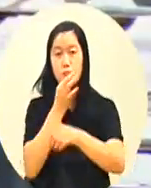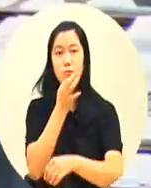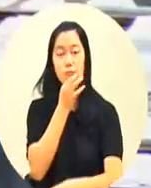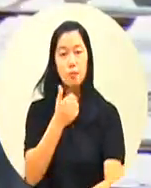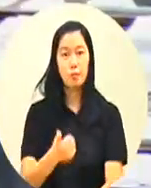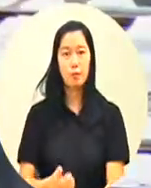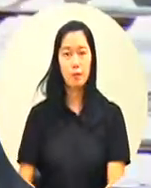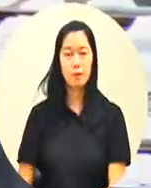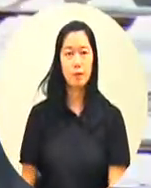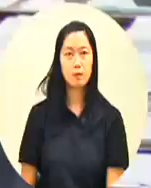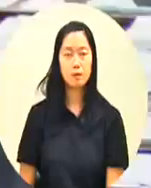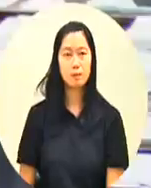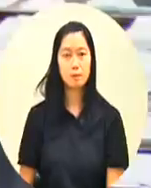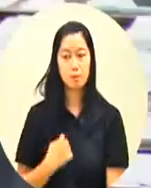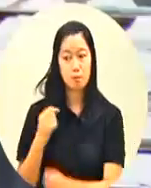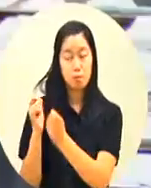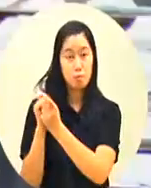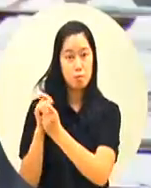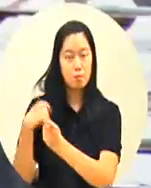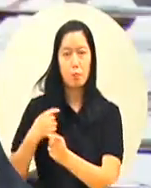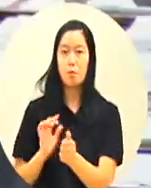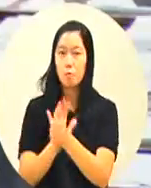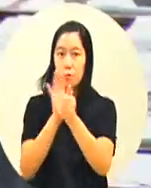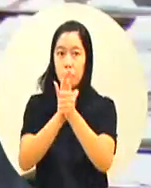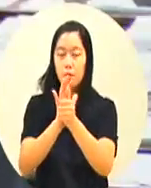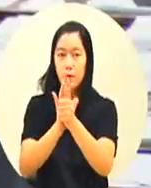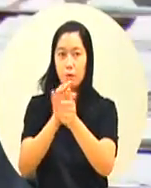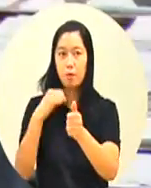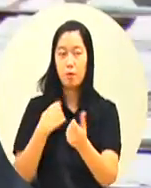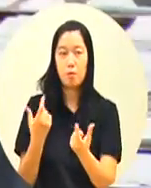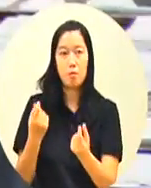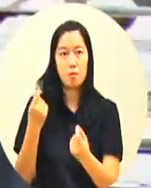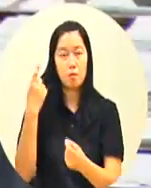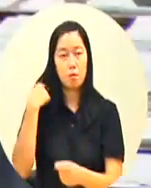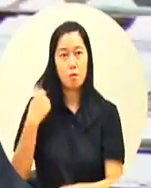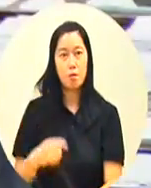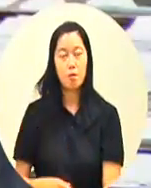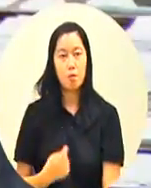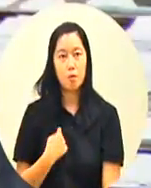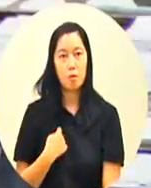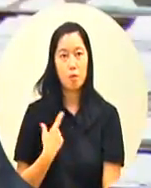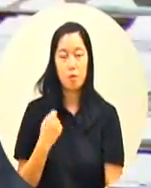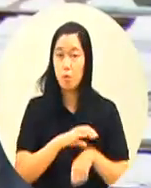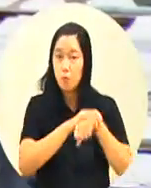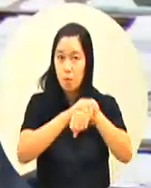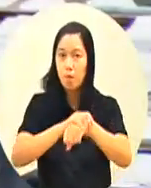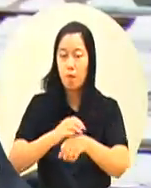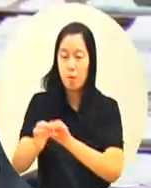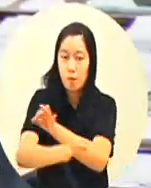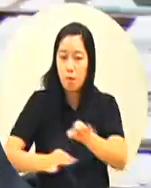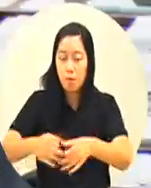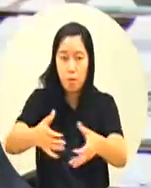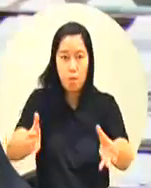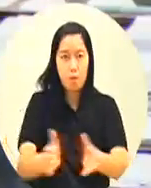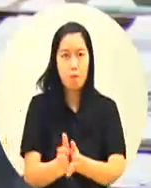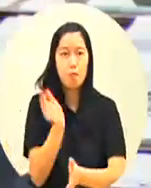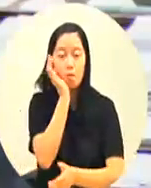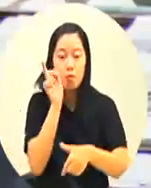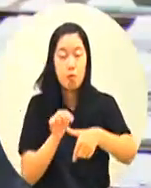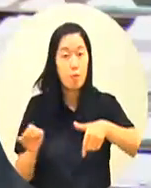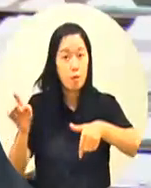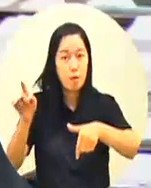那其实我最近因为要推动这个东西，我也带着经济部的一些那个石化高石化